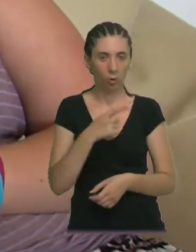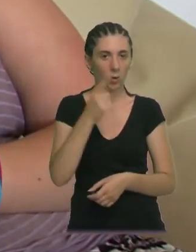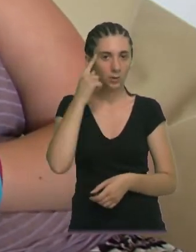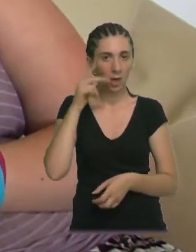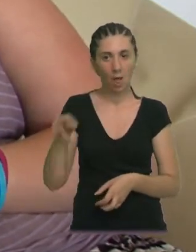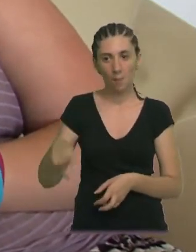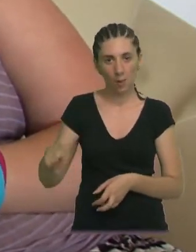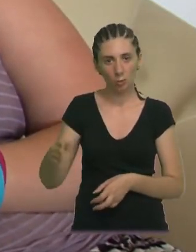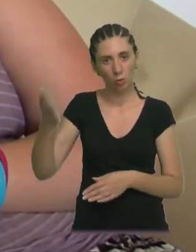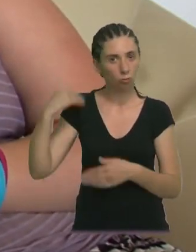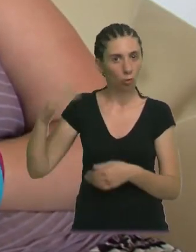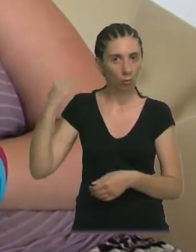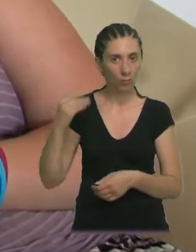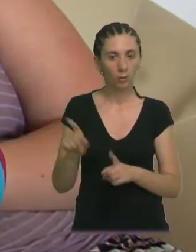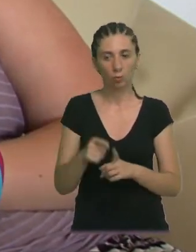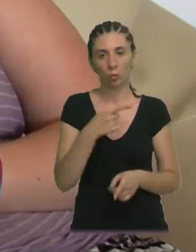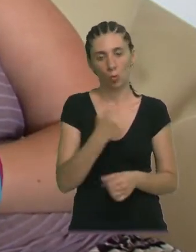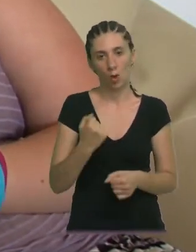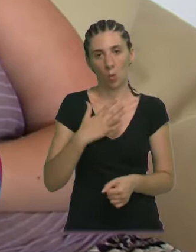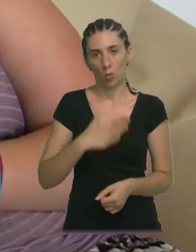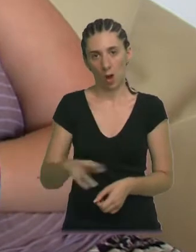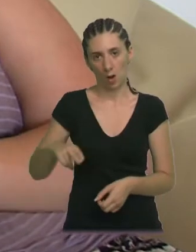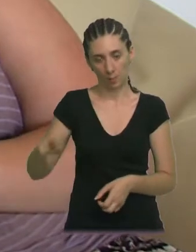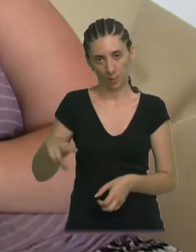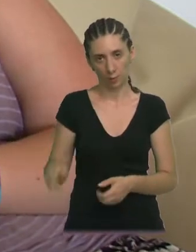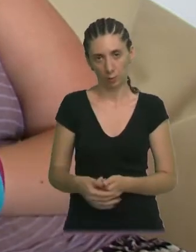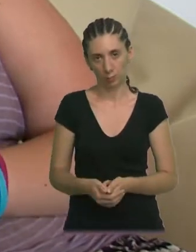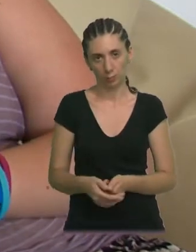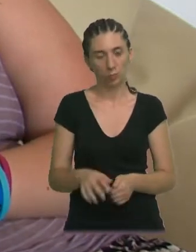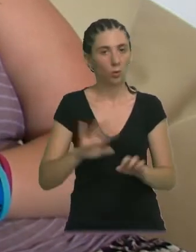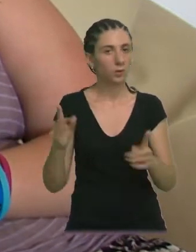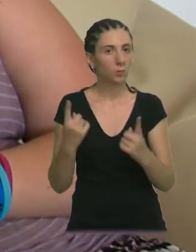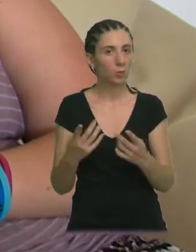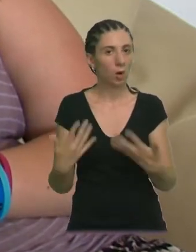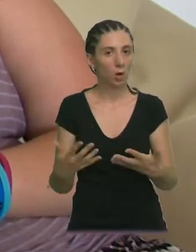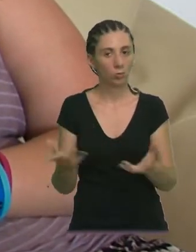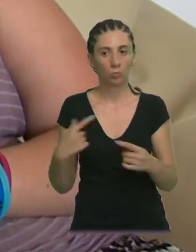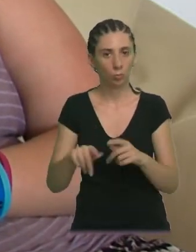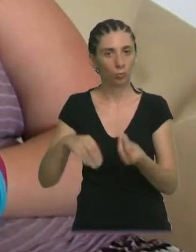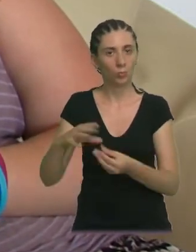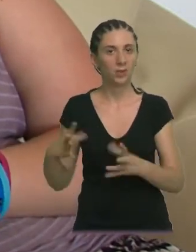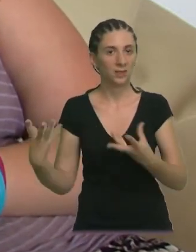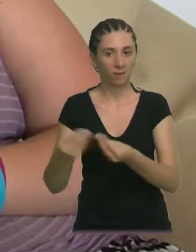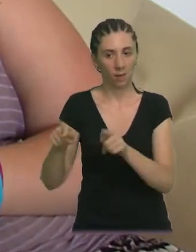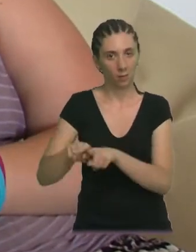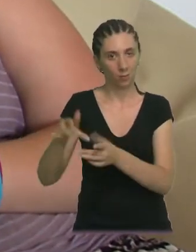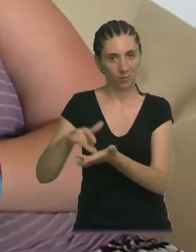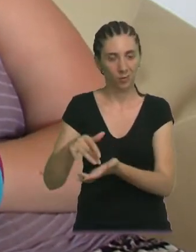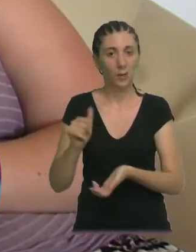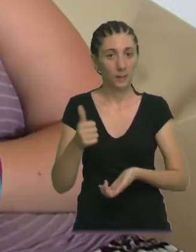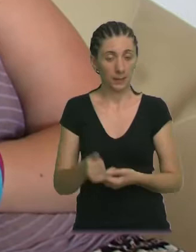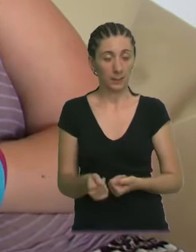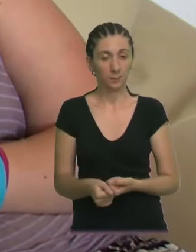teta je znala braću od prije još, pa su i njoj draga. I onda sve postalo lakše jer ste svi bili na okupu. Da.